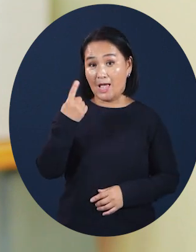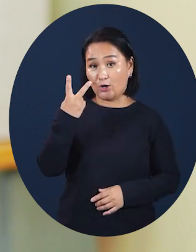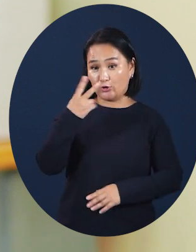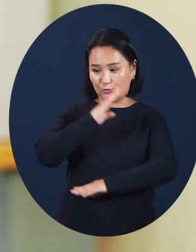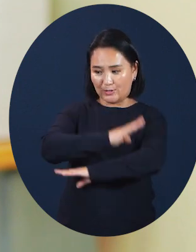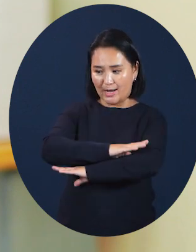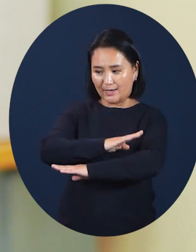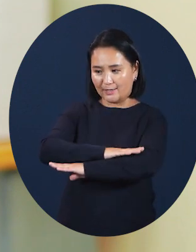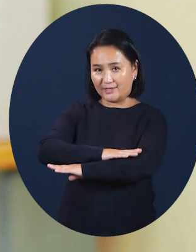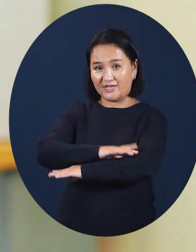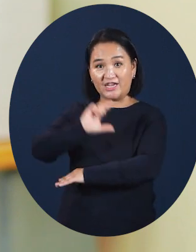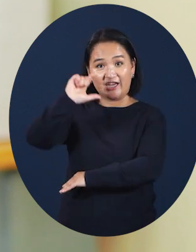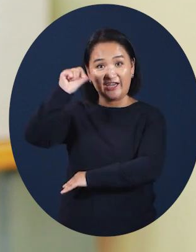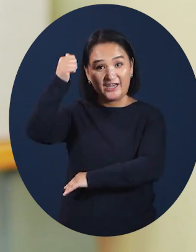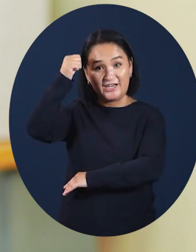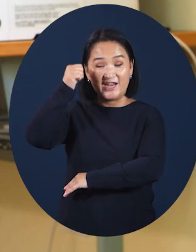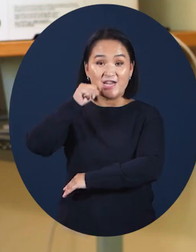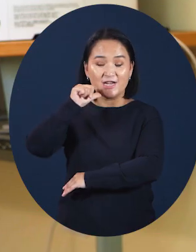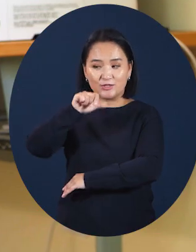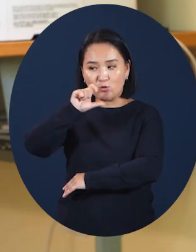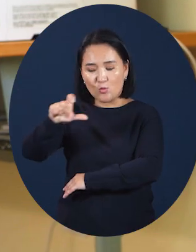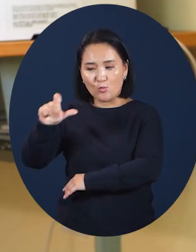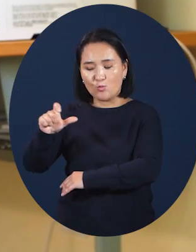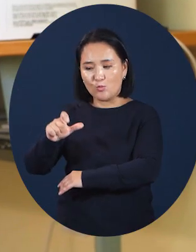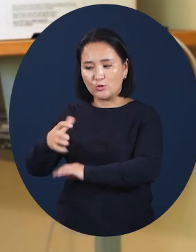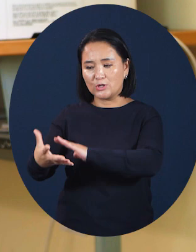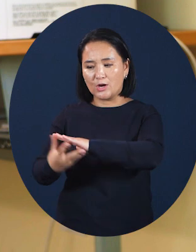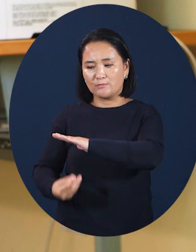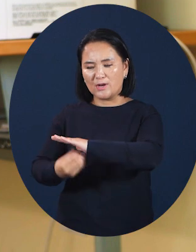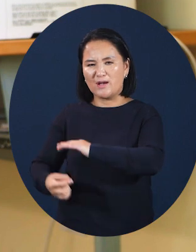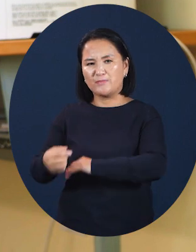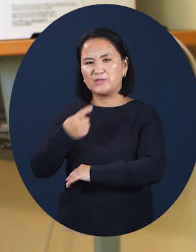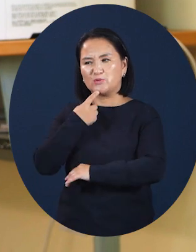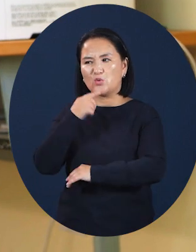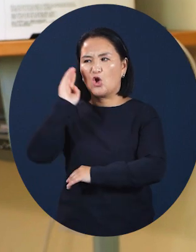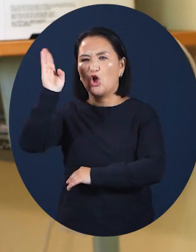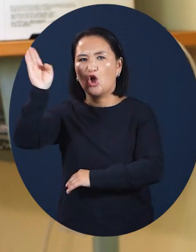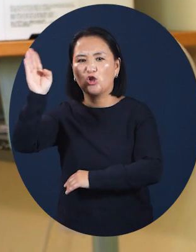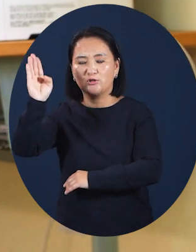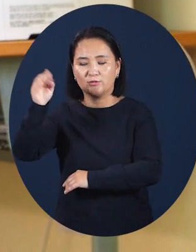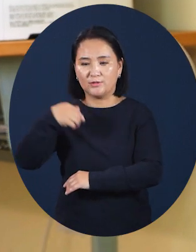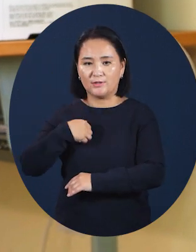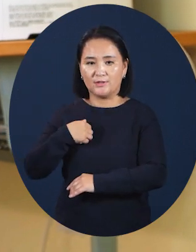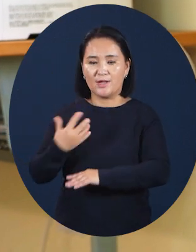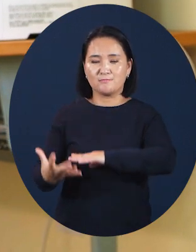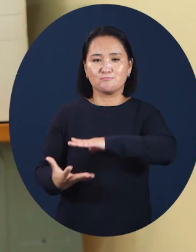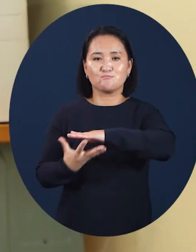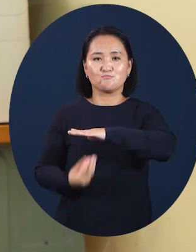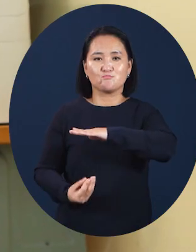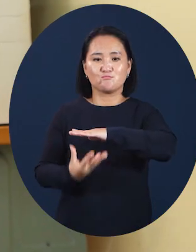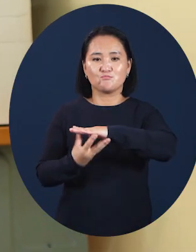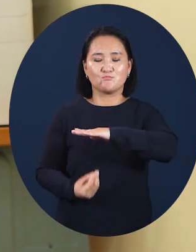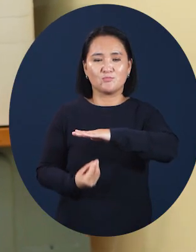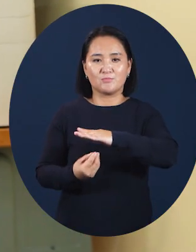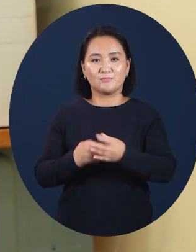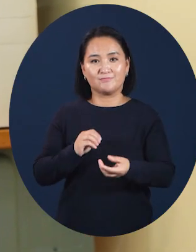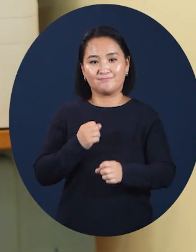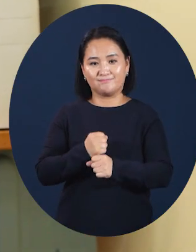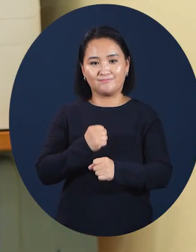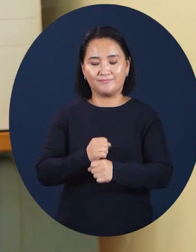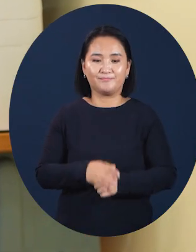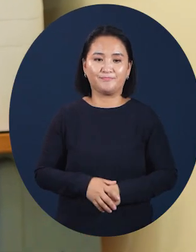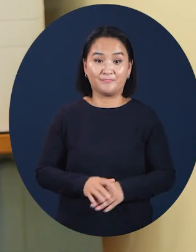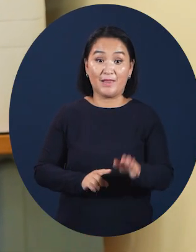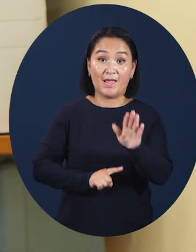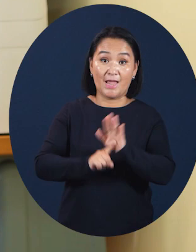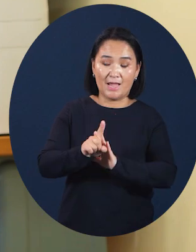айгүй хүндрэлтэй ийш тийш явхад хол байдаг, цаг их шаарддаг гэдэг үднээсээ кана ажиллаж эхэллээ. Анх бол нөгөө нэг эхний